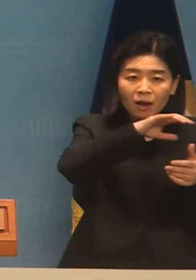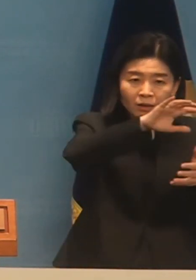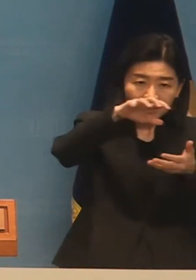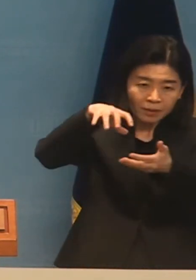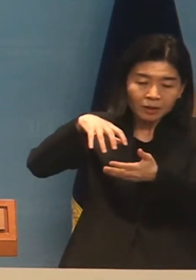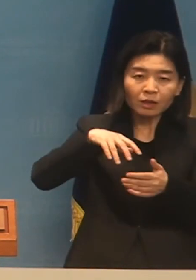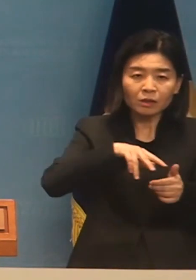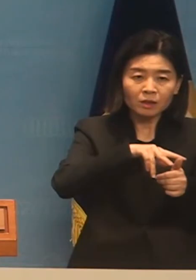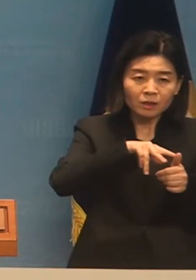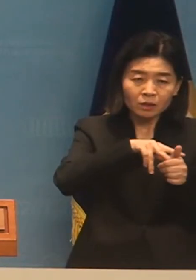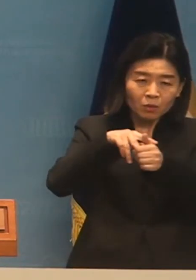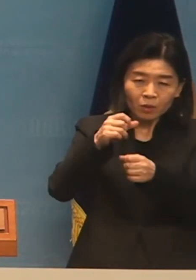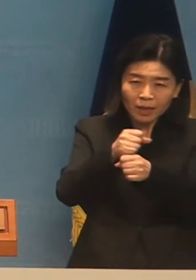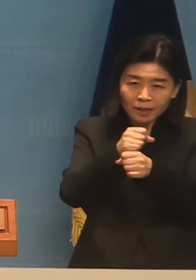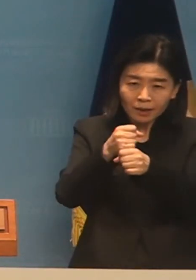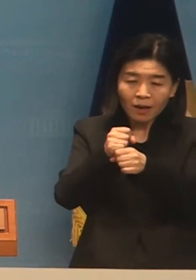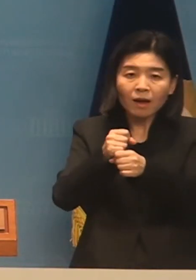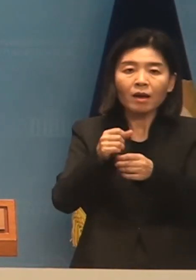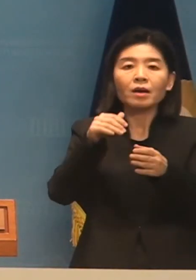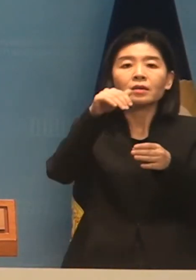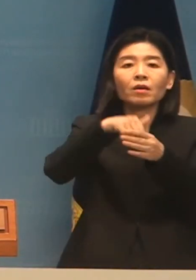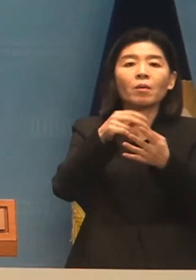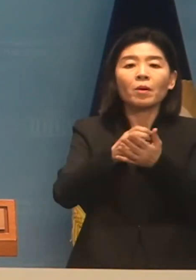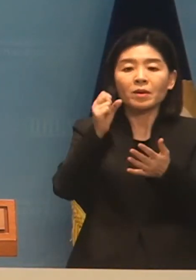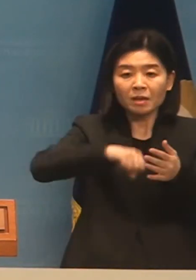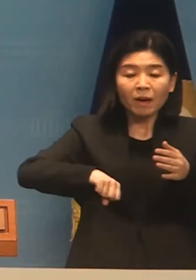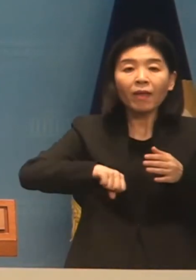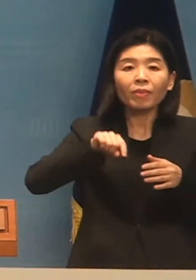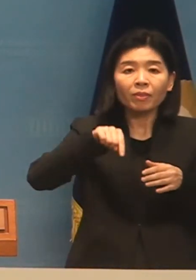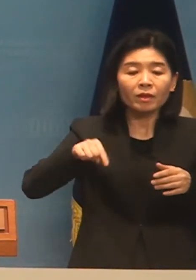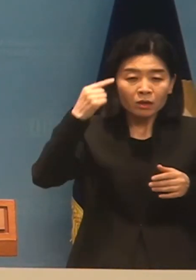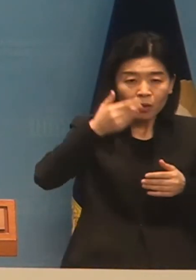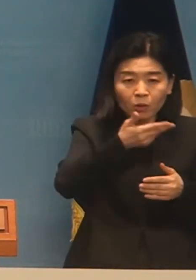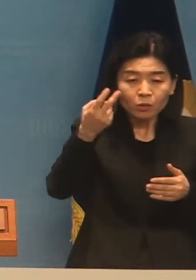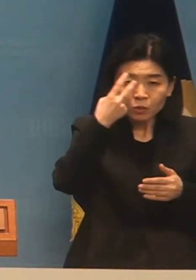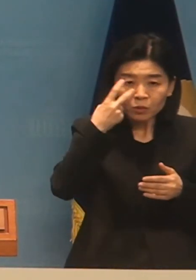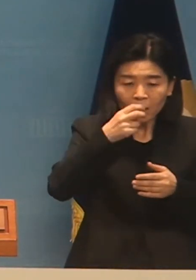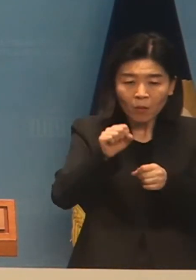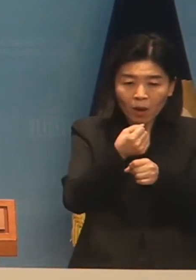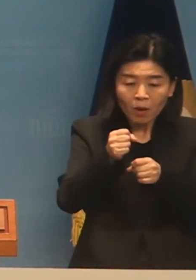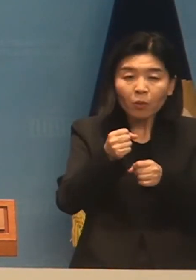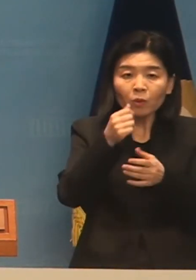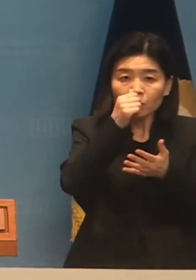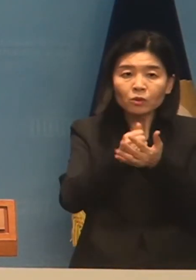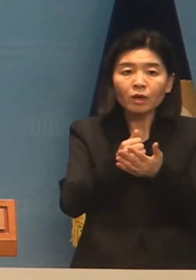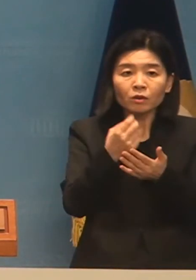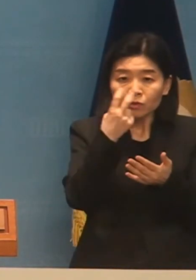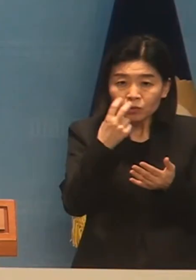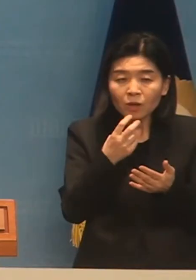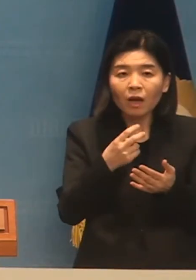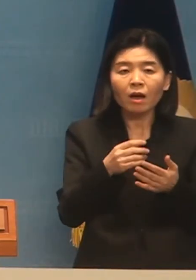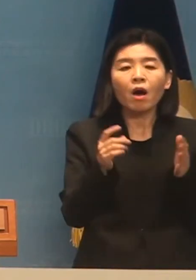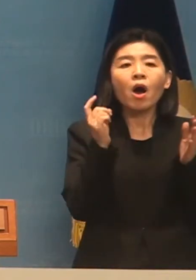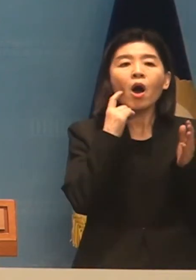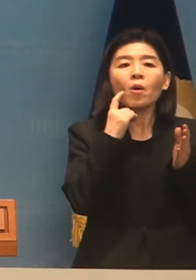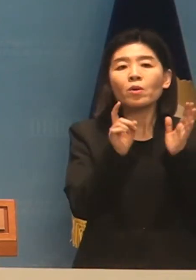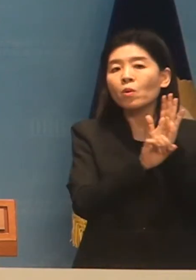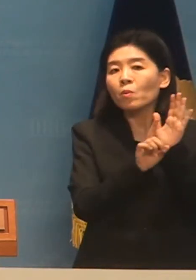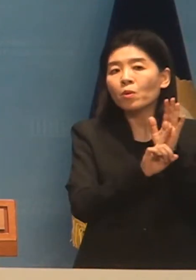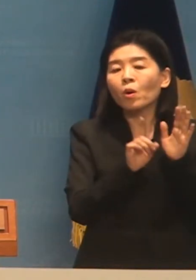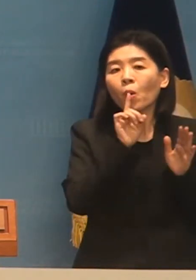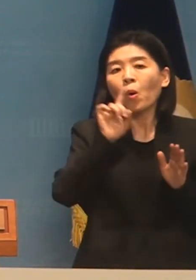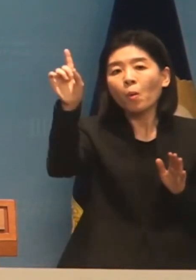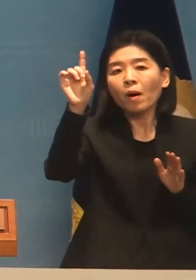조작하는 등 공직선거법을 위반한 여론조사 왜곡 혐의 고발 사건에 대한 수사는 허위사실 공표 고발